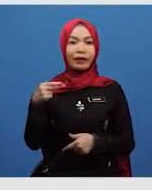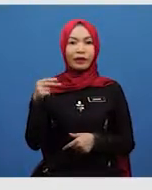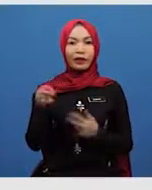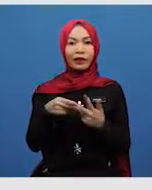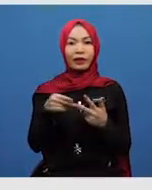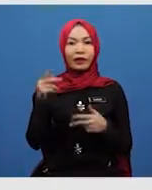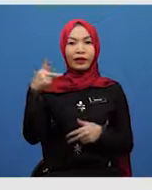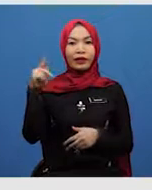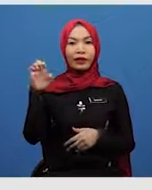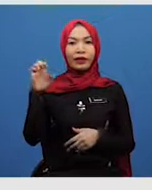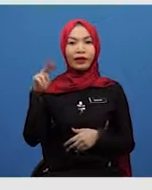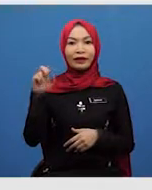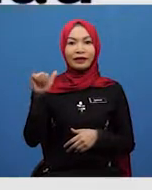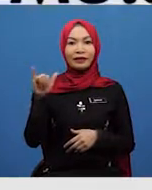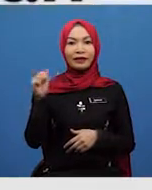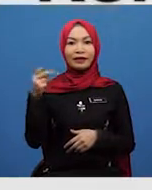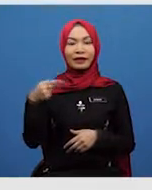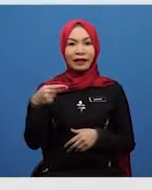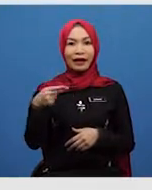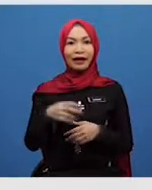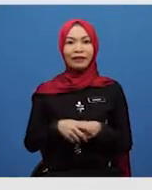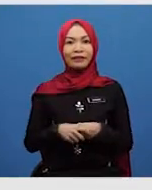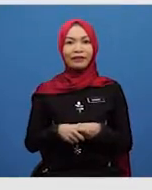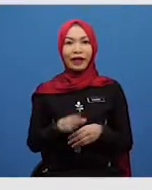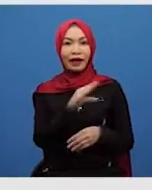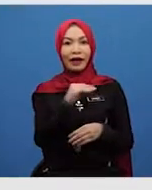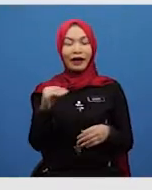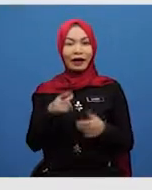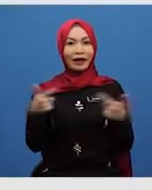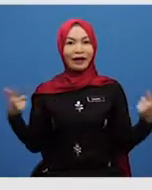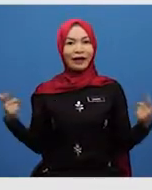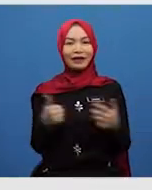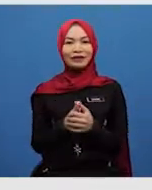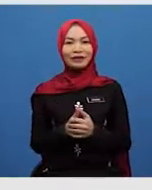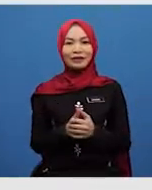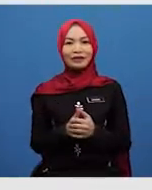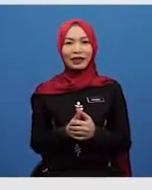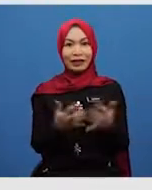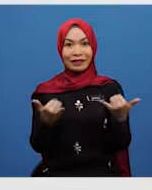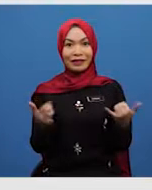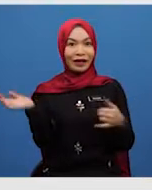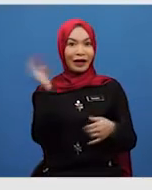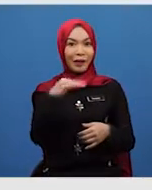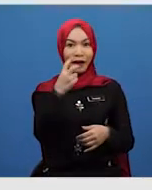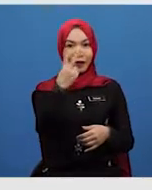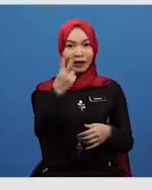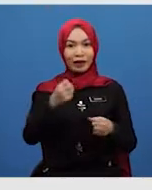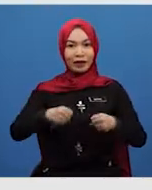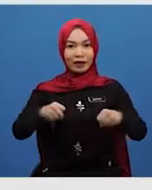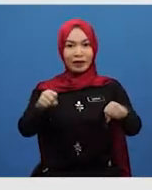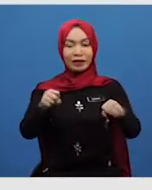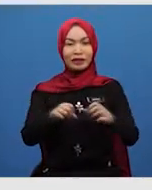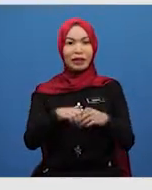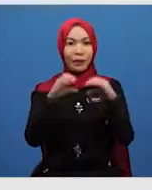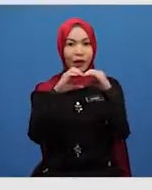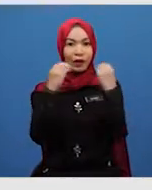melanau Hai kalau sekarang by kita lihat punya tentang sistem kesukuan yang